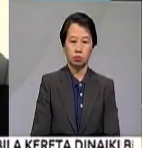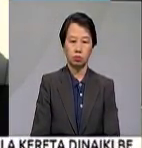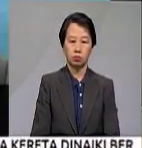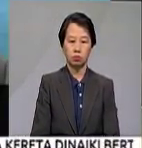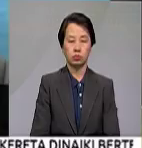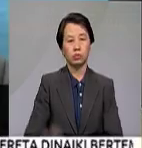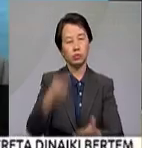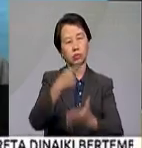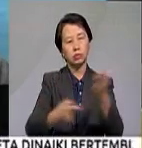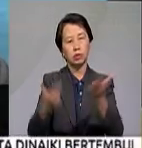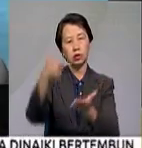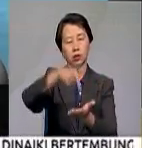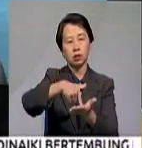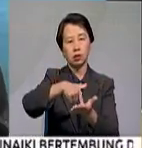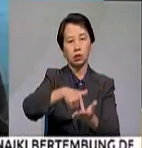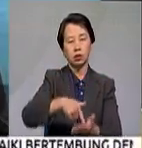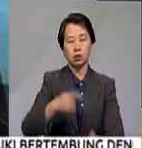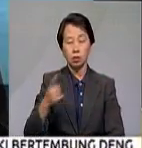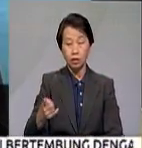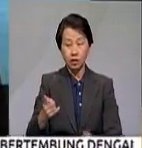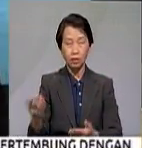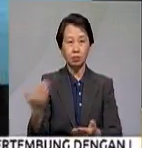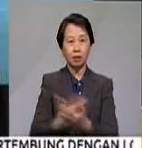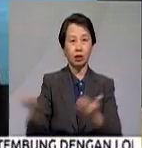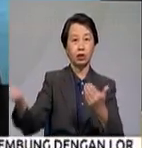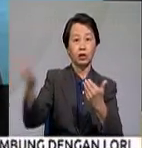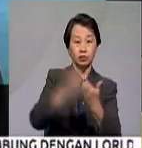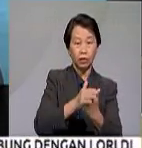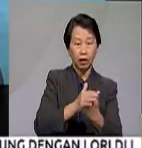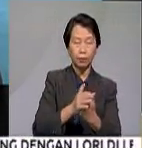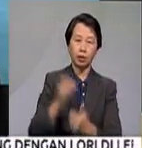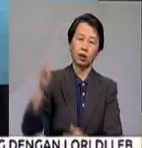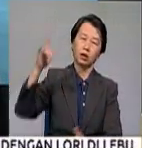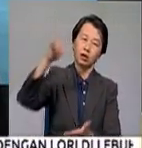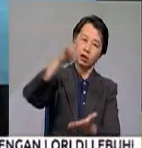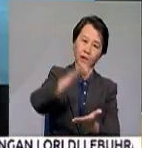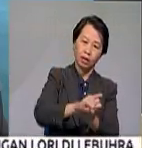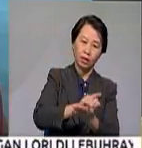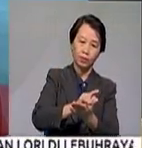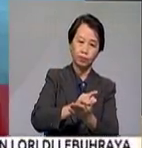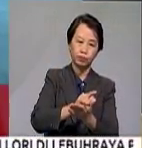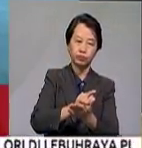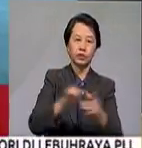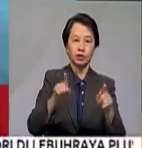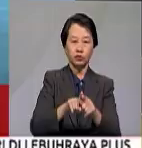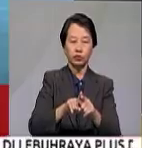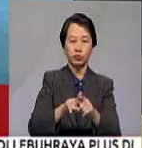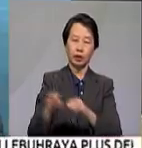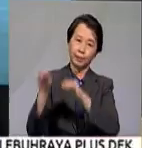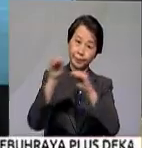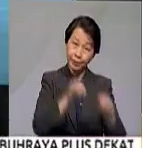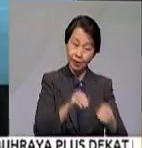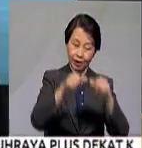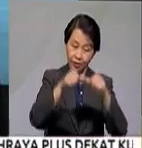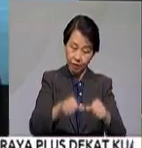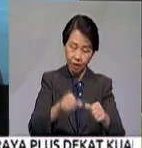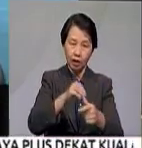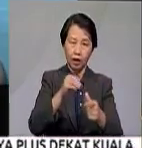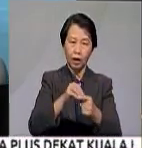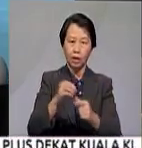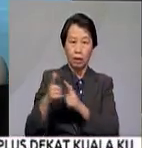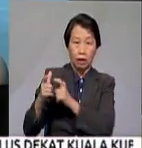Apatah lagi kalau dia baru sampai ke negara tersebut sama ada sebagai migran atau sebagai